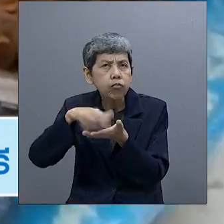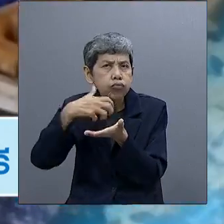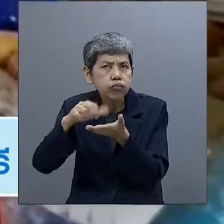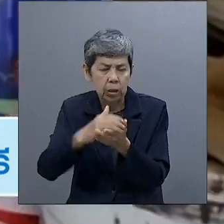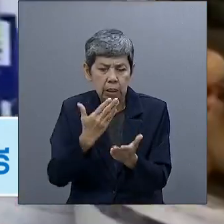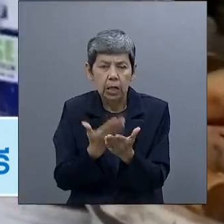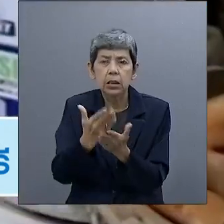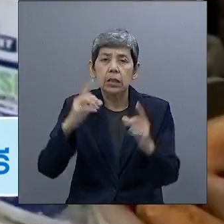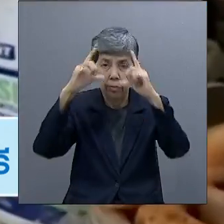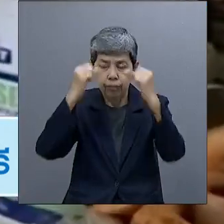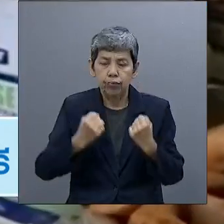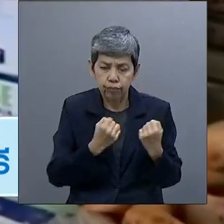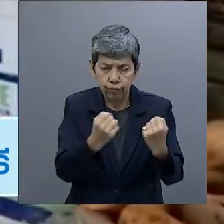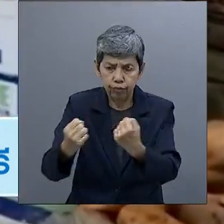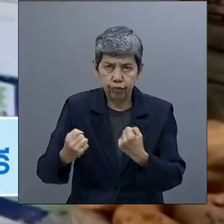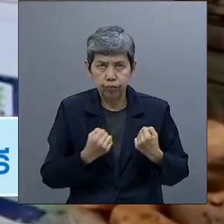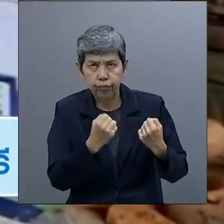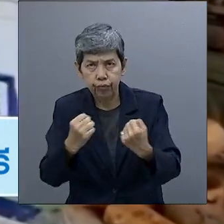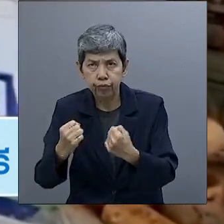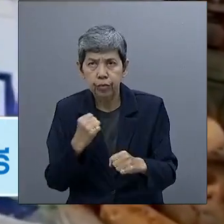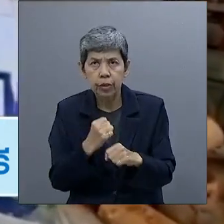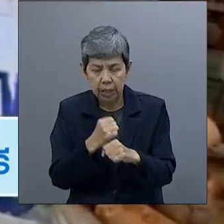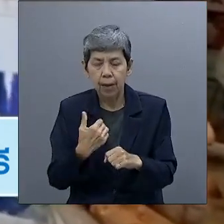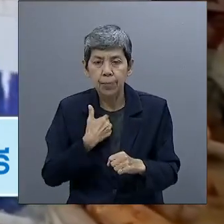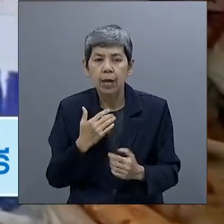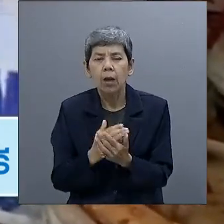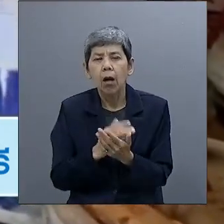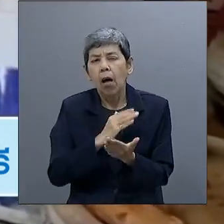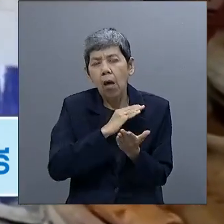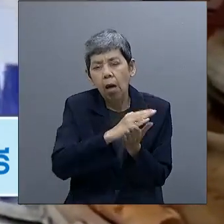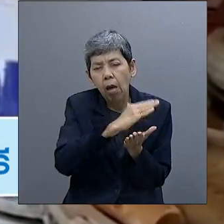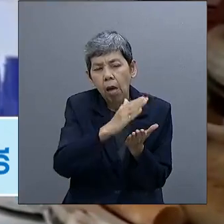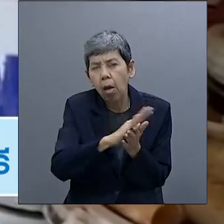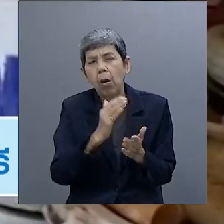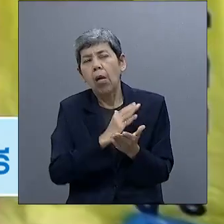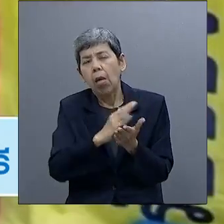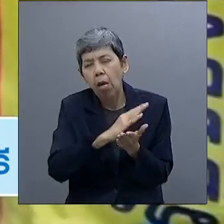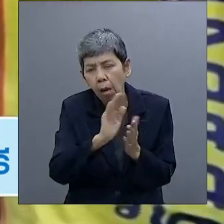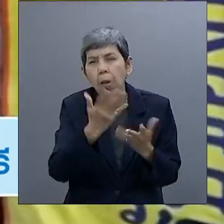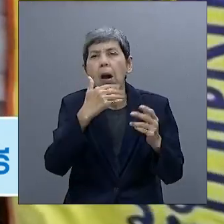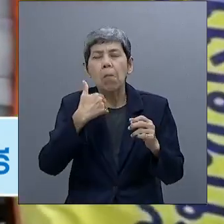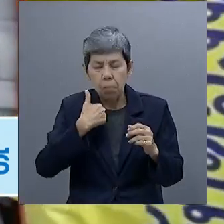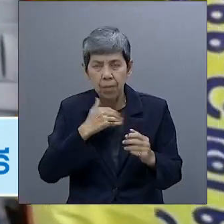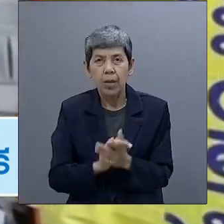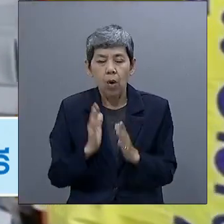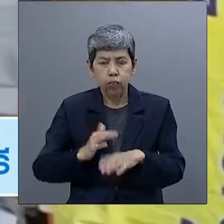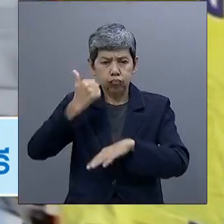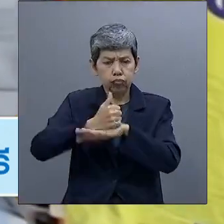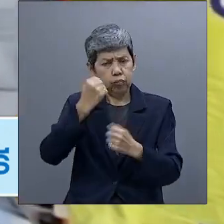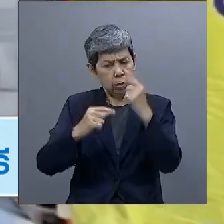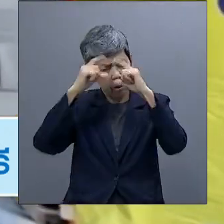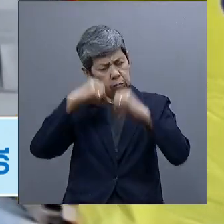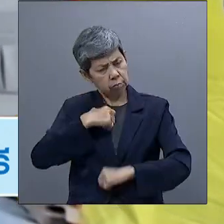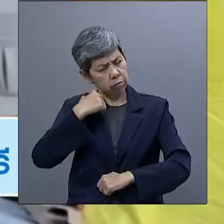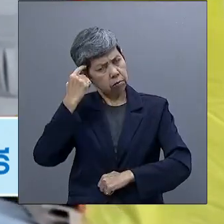ซื้อรถแท็กซี่ไปขับแล้วก็ที่ผ่านมาก็ได้ค้างจ่ายค่าเช่าจ่ายบ้างไม่จ่ายบ้างพอเจ้าของอู่ให้เช่